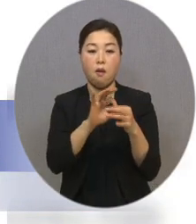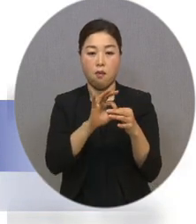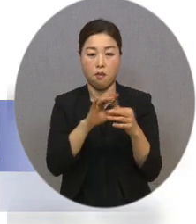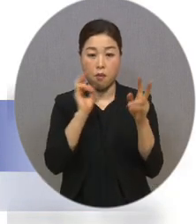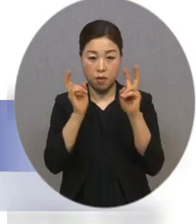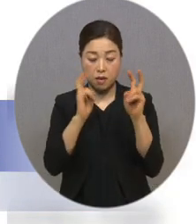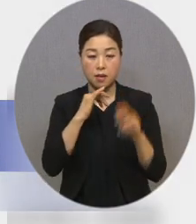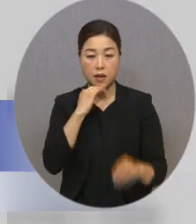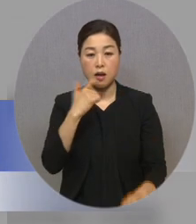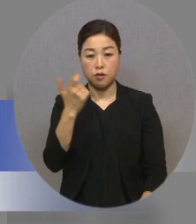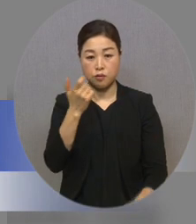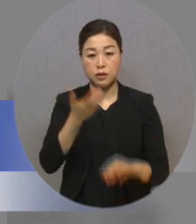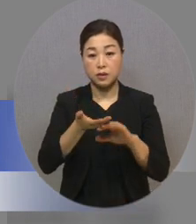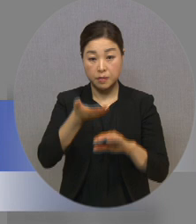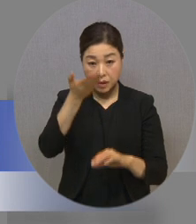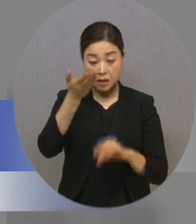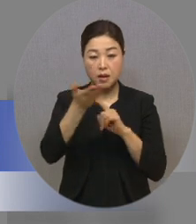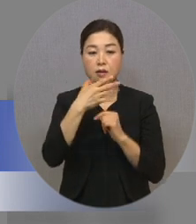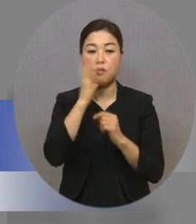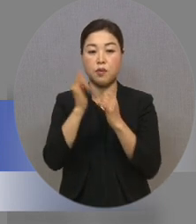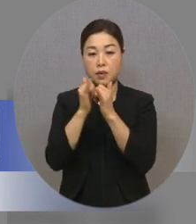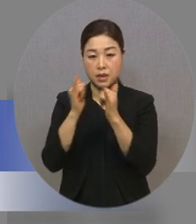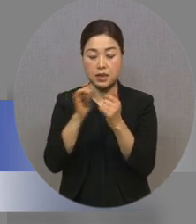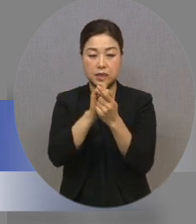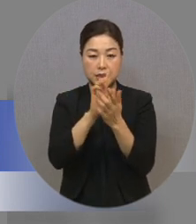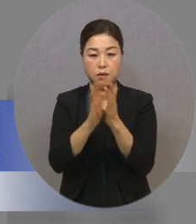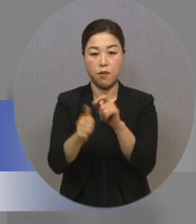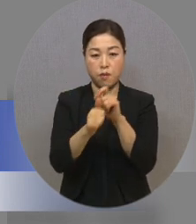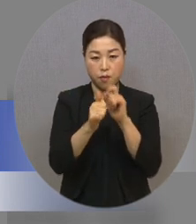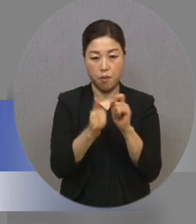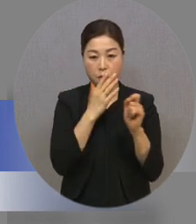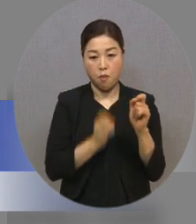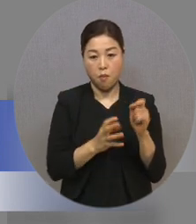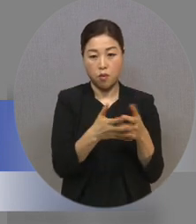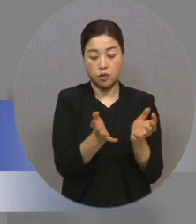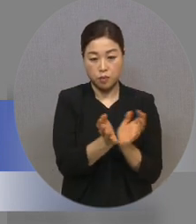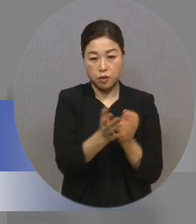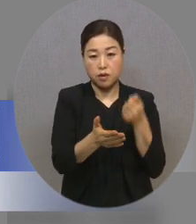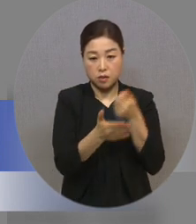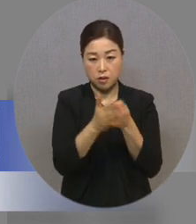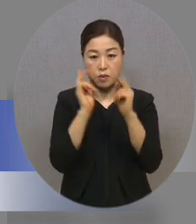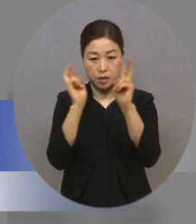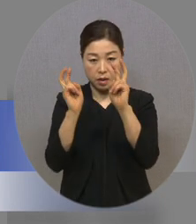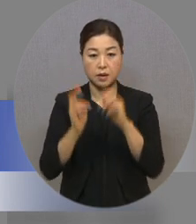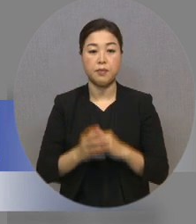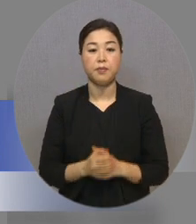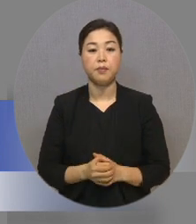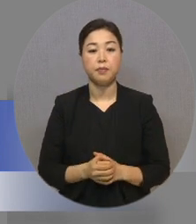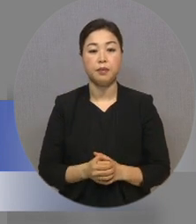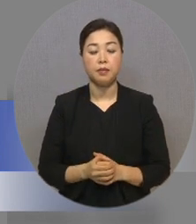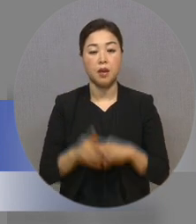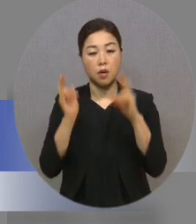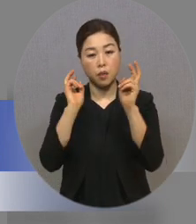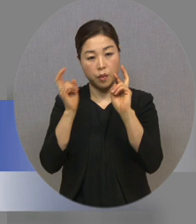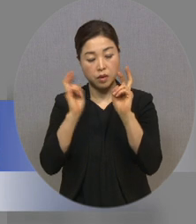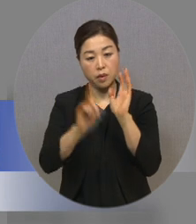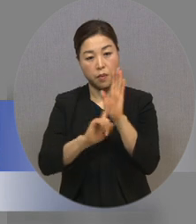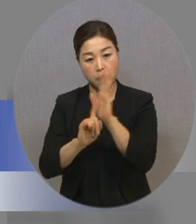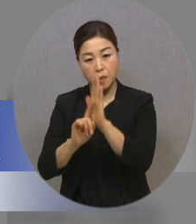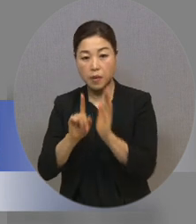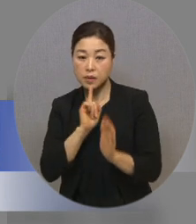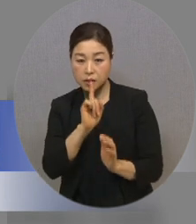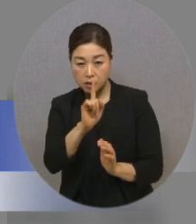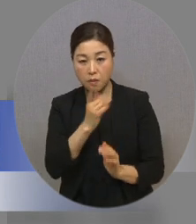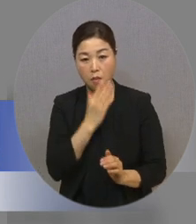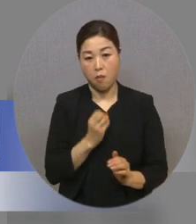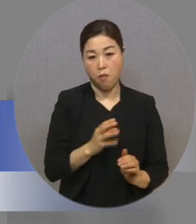이상의 다수 고령자 근로자로 직접 고용하기 위해 보건복지부에서 지정한 기업입니다. 기업의 공모 신청과